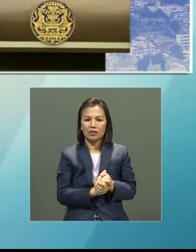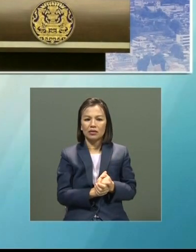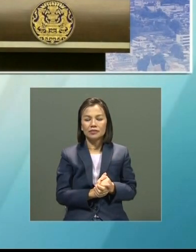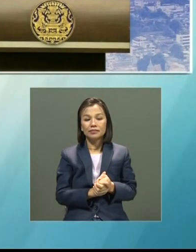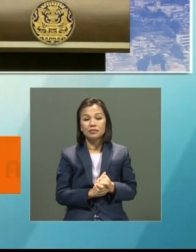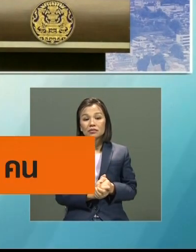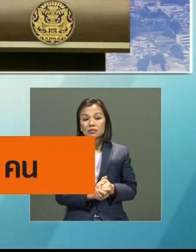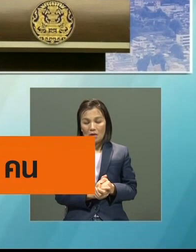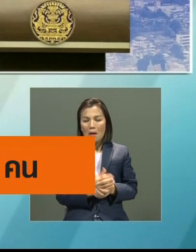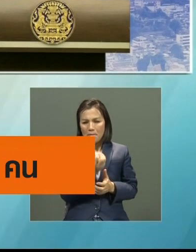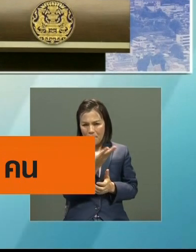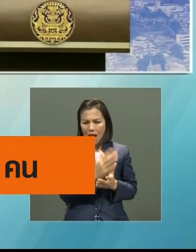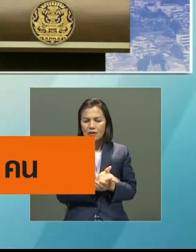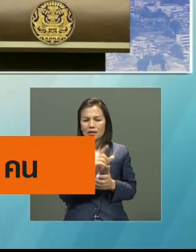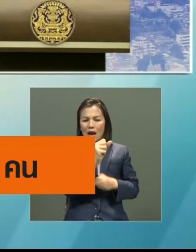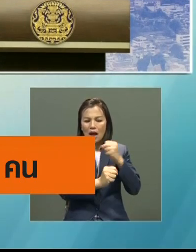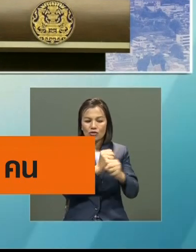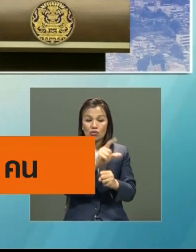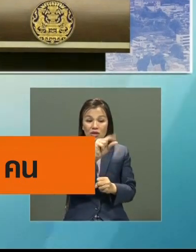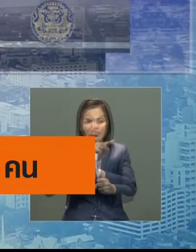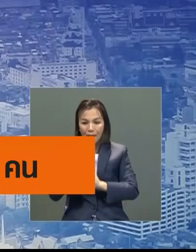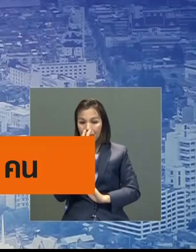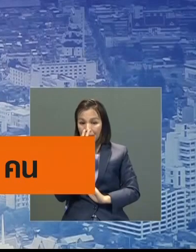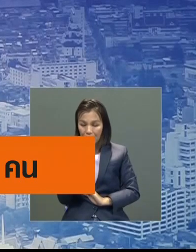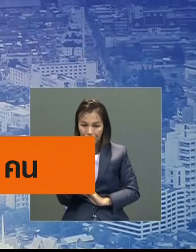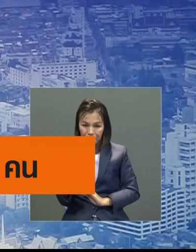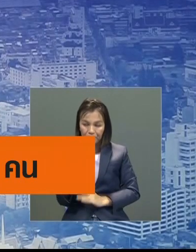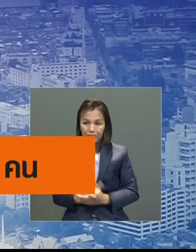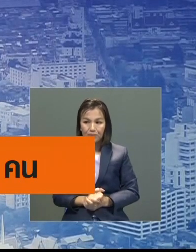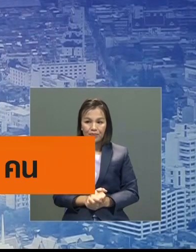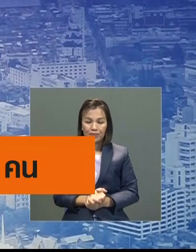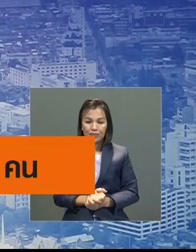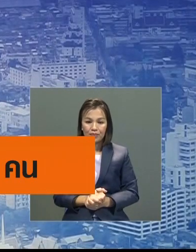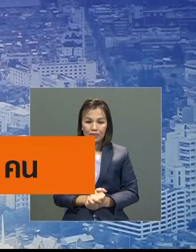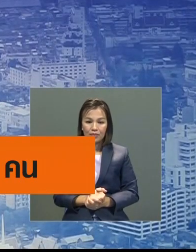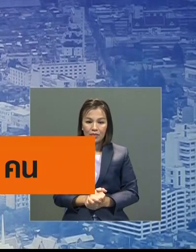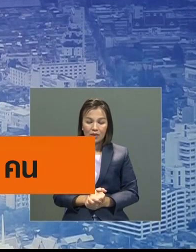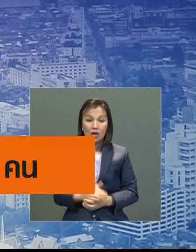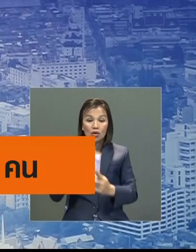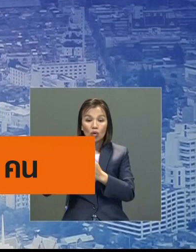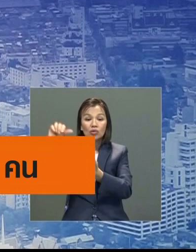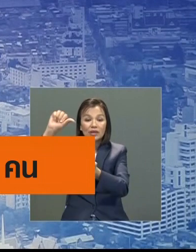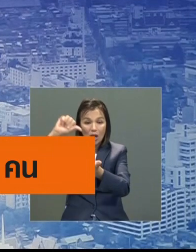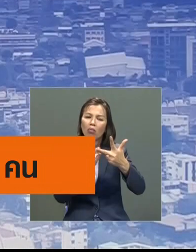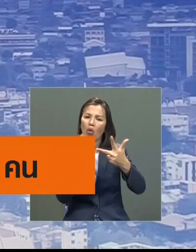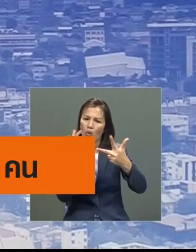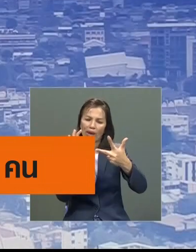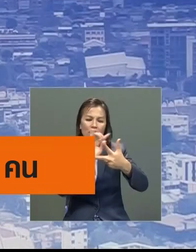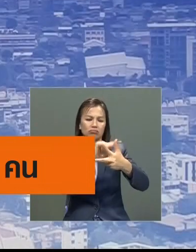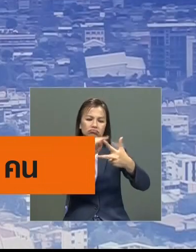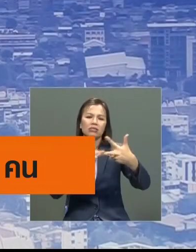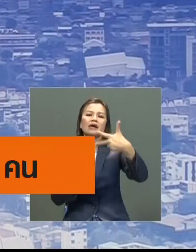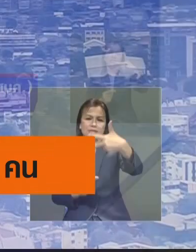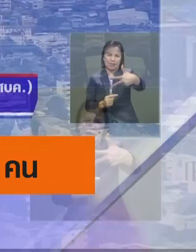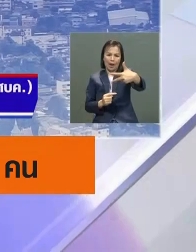โดยทางนายแพทย์ทวีสินวิษณุโยธินโฆษกศูนย์บริหารสถานการณ์โควิด-19 หรือสบค.แถลงสถานการณ์การ